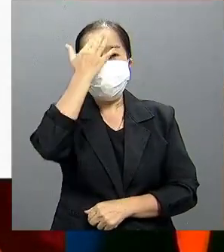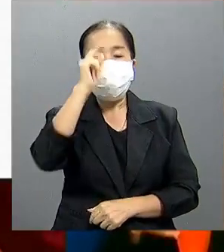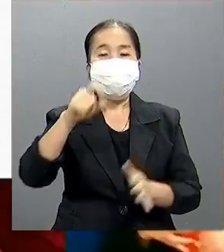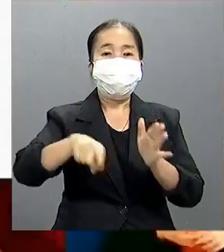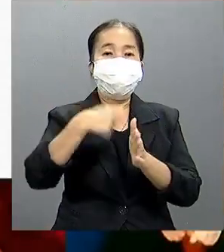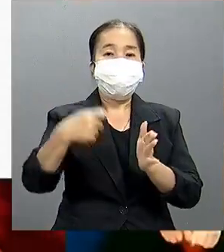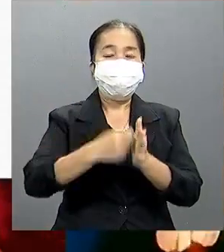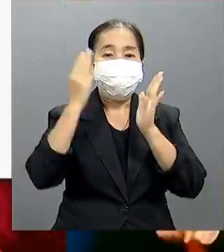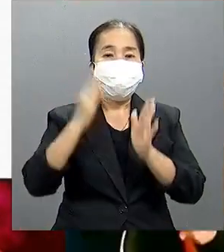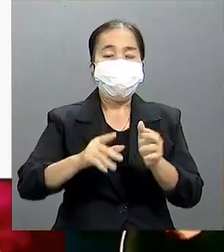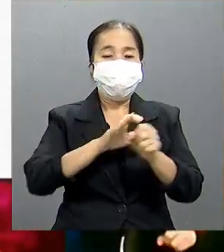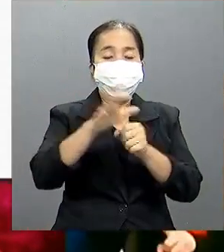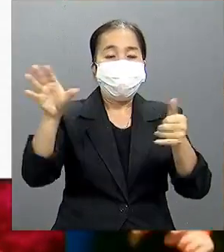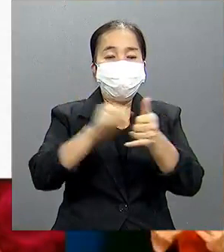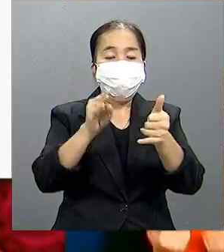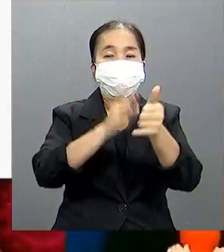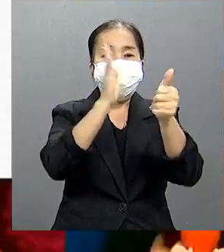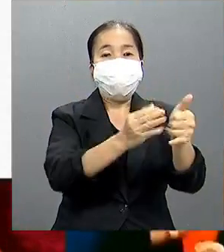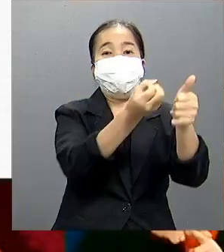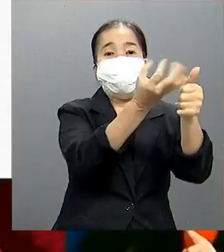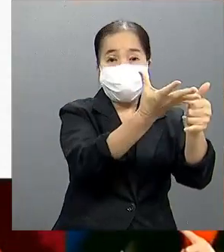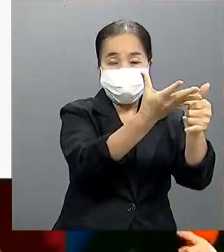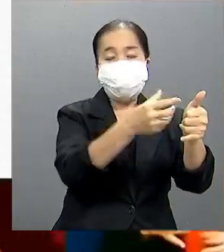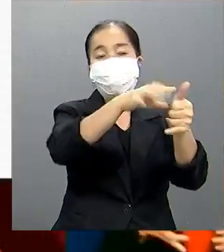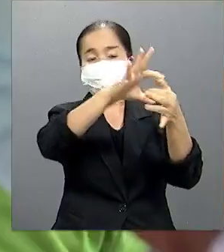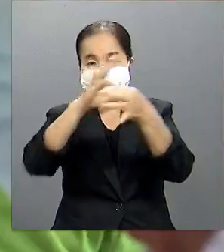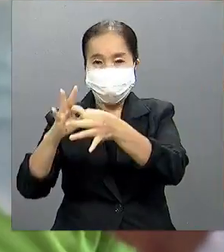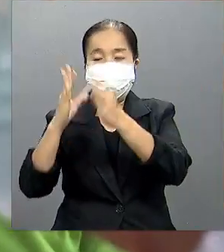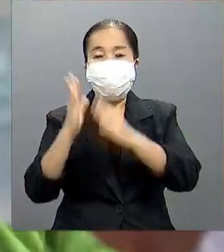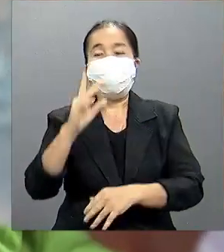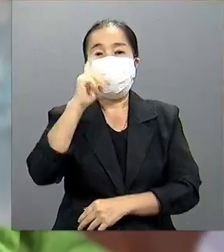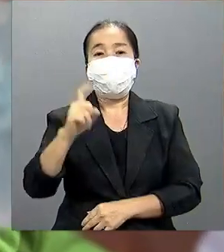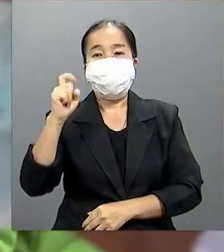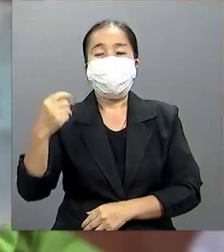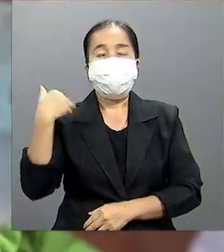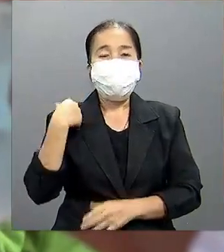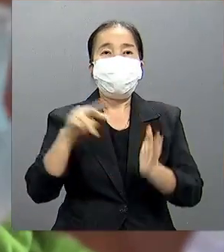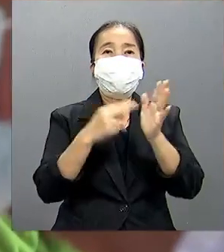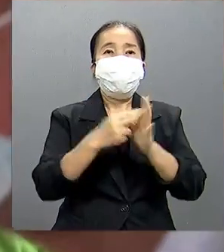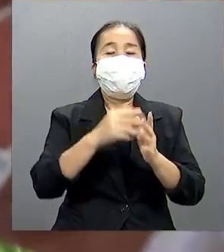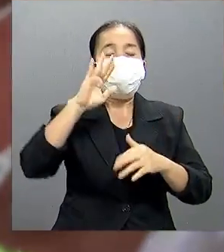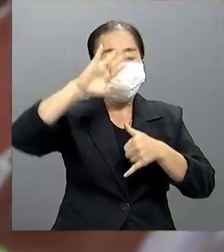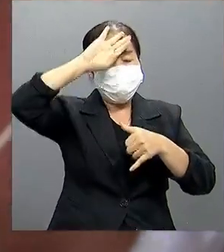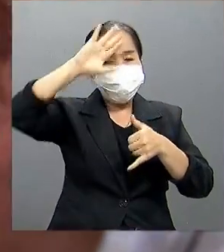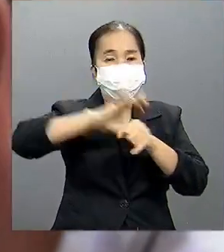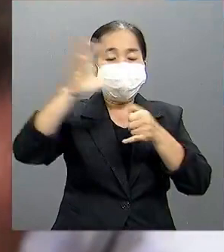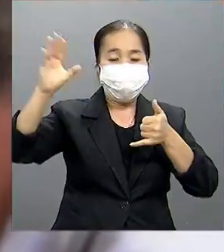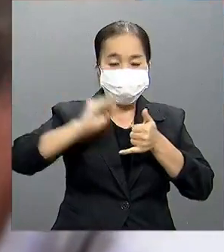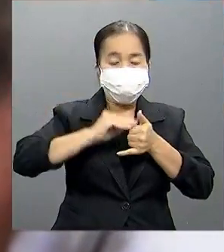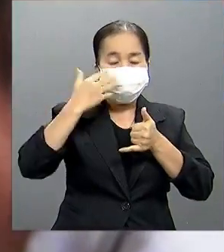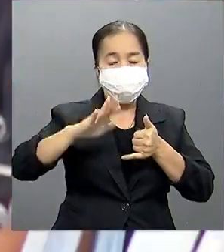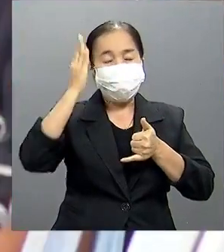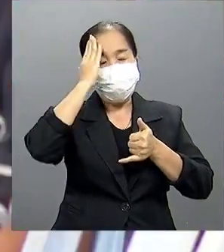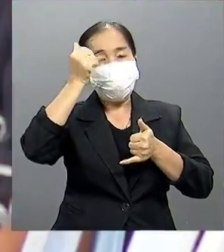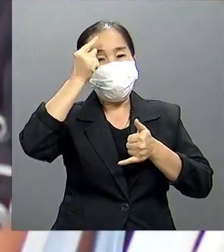เชื้อที่บ้านขึ้นและผู้ป่วยอาการหนักจะเสียชีวิตในระยะเวลา10วันต่างจากการล็อครากที่เคยนอนรักษาเป็นเดือน